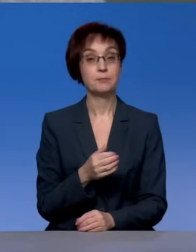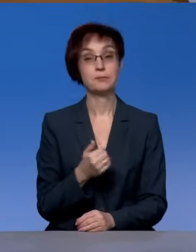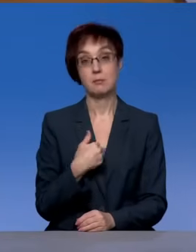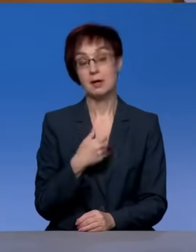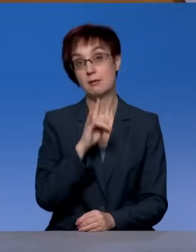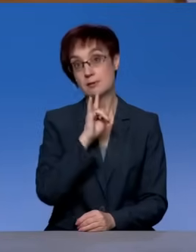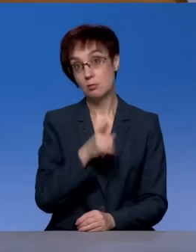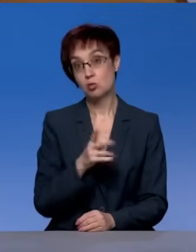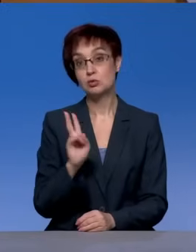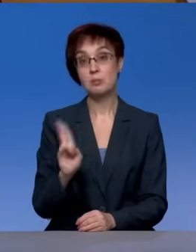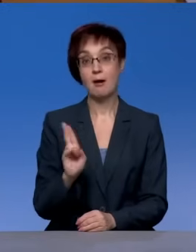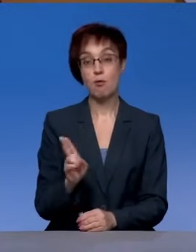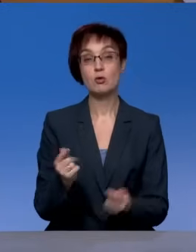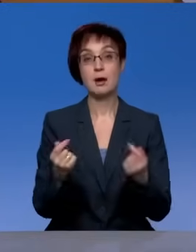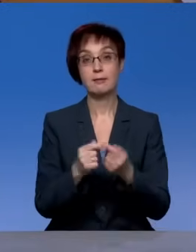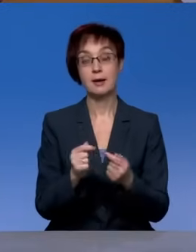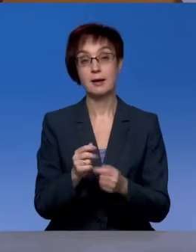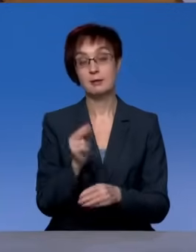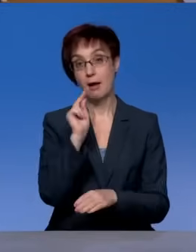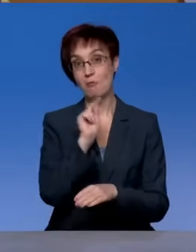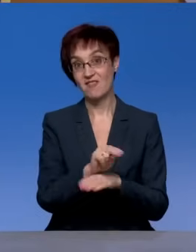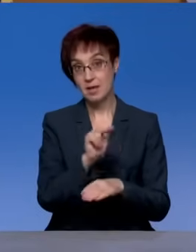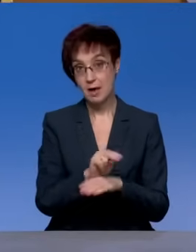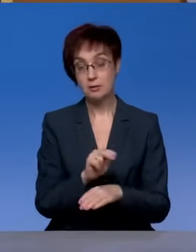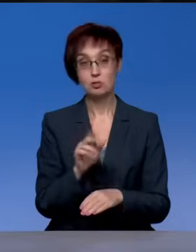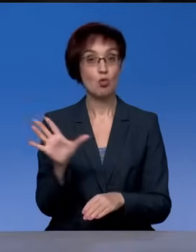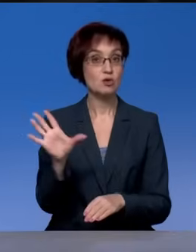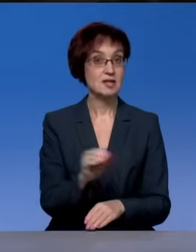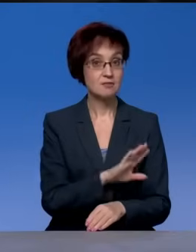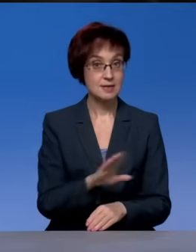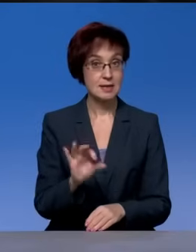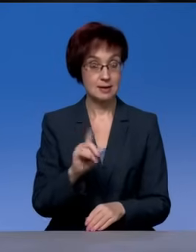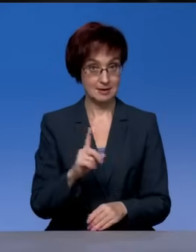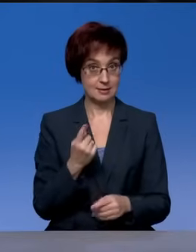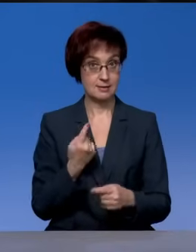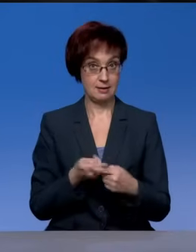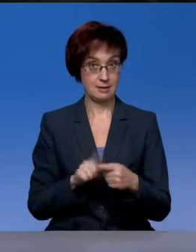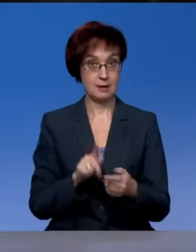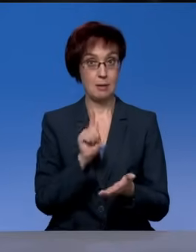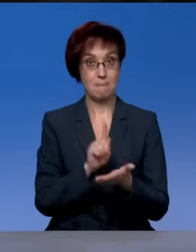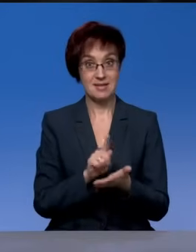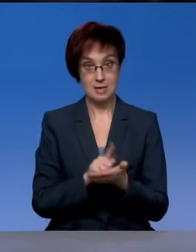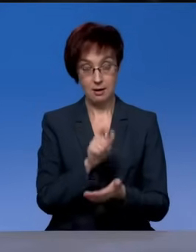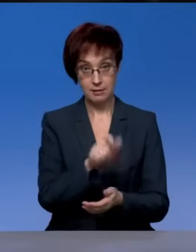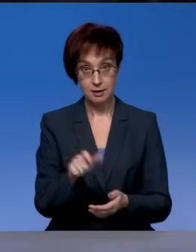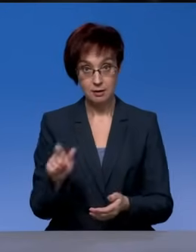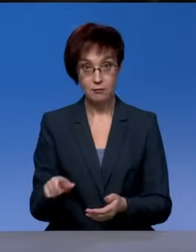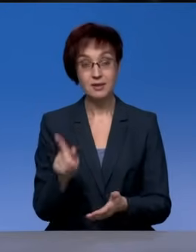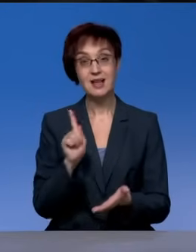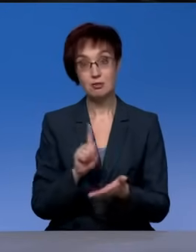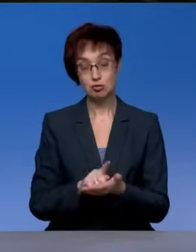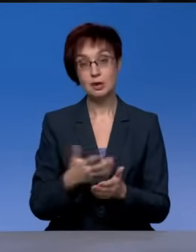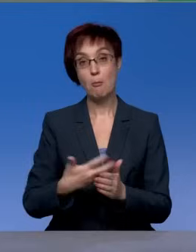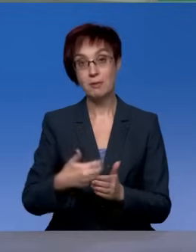кого-то конкретно обвинять, но все-таки далеко не все из них, когда говорят про справедливую пенсию, должны получать те